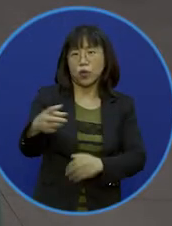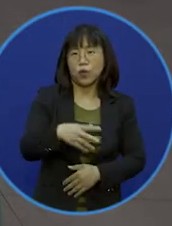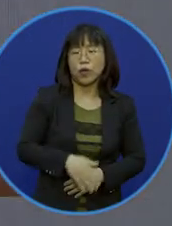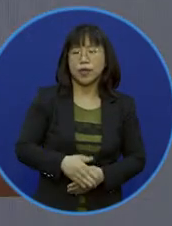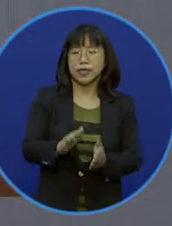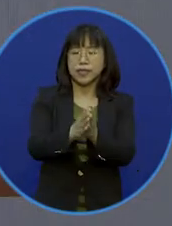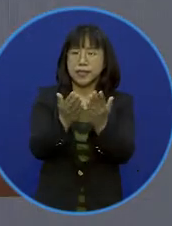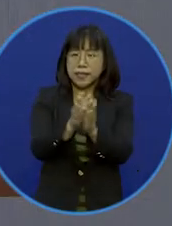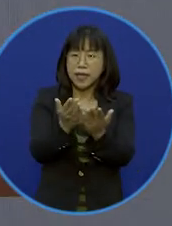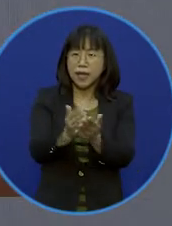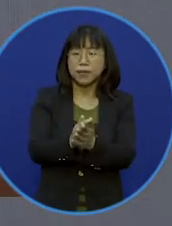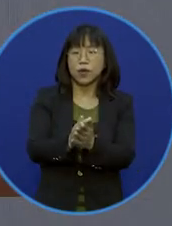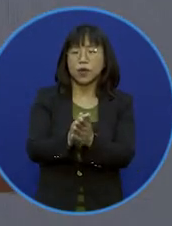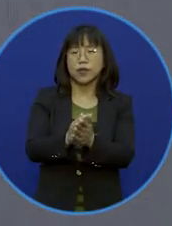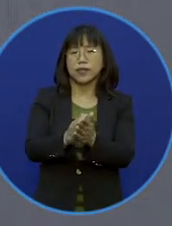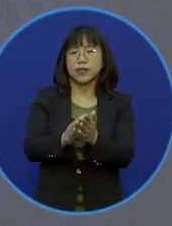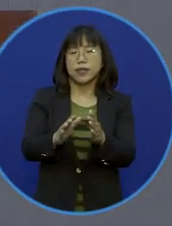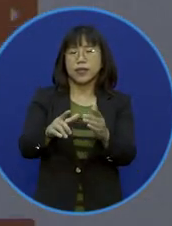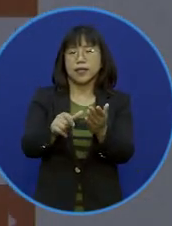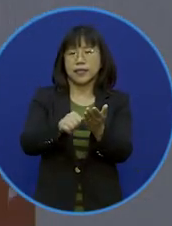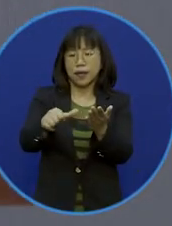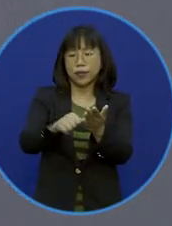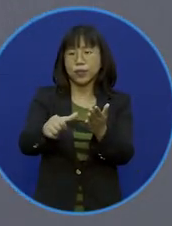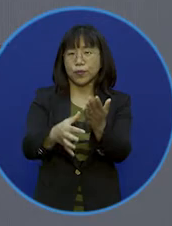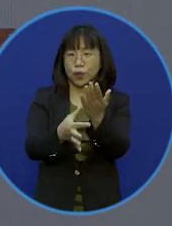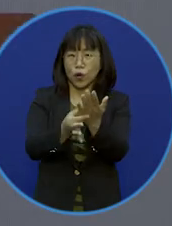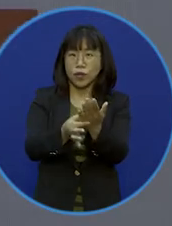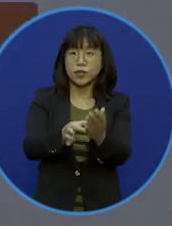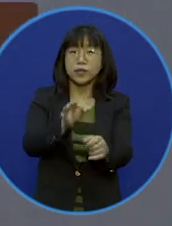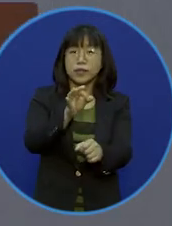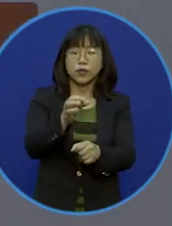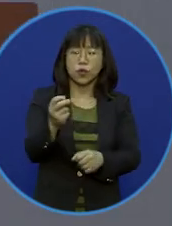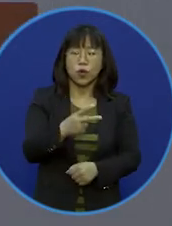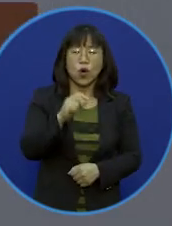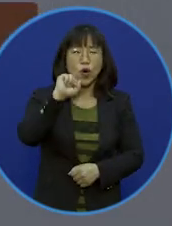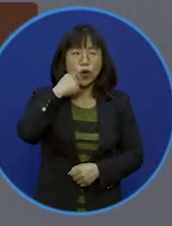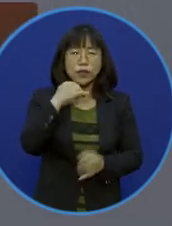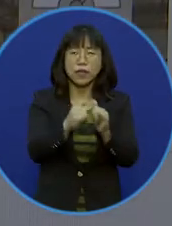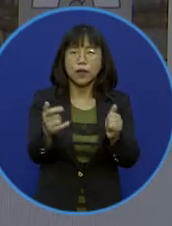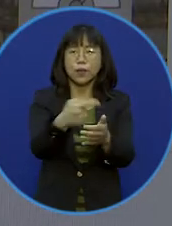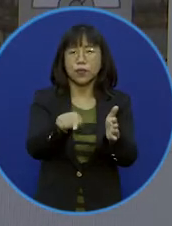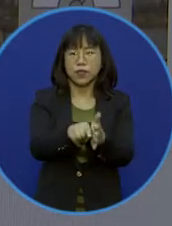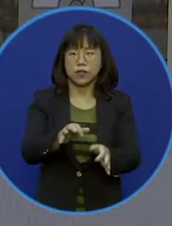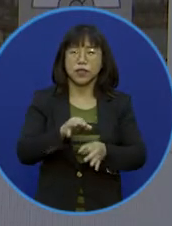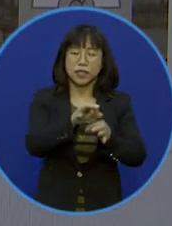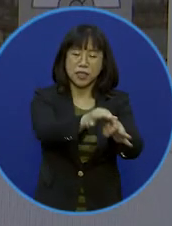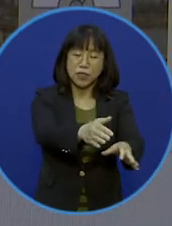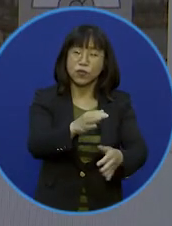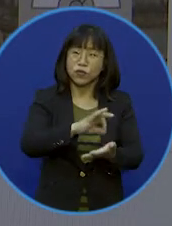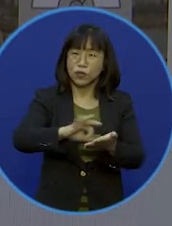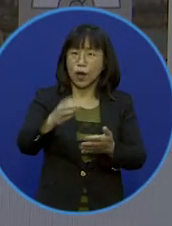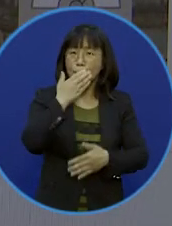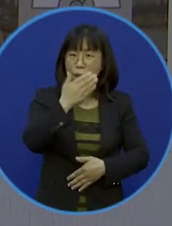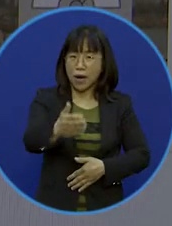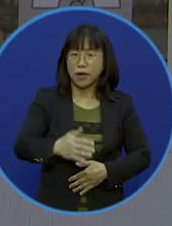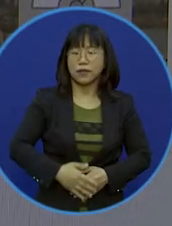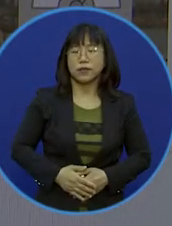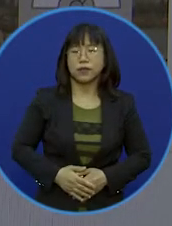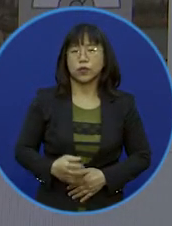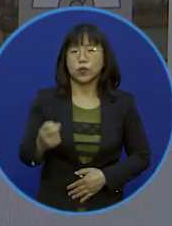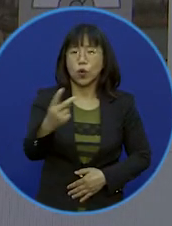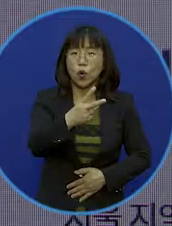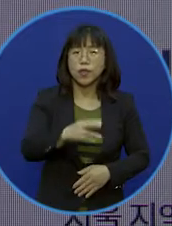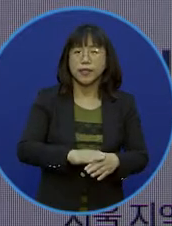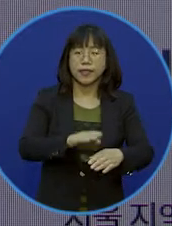모바일 도서 문화 상품권 구입 어려운 이웃을 위한 기부에 사용할 수 있습니다 또 미세먼지 비상